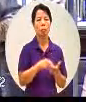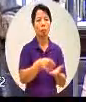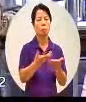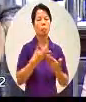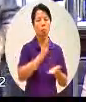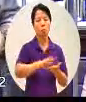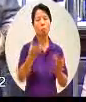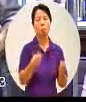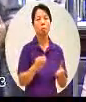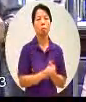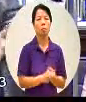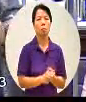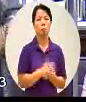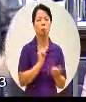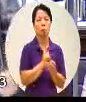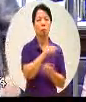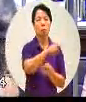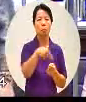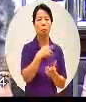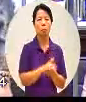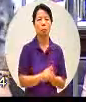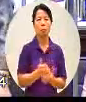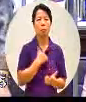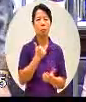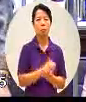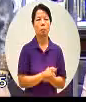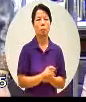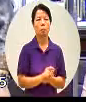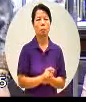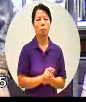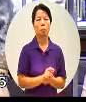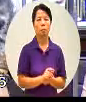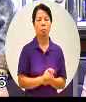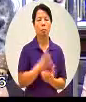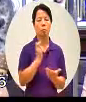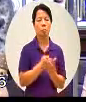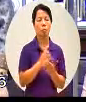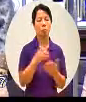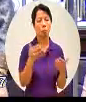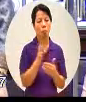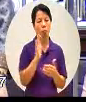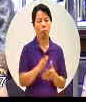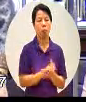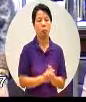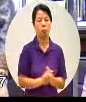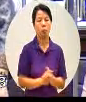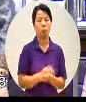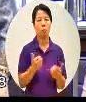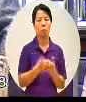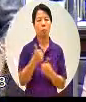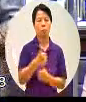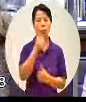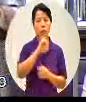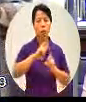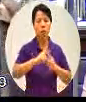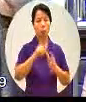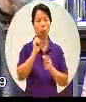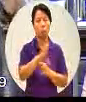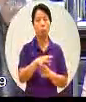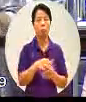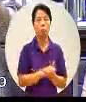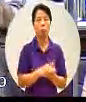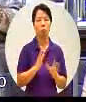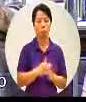理，安尼对你来讲，真的就是一个很严重的问题。所以嘛，家己就大普通这个问题，市政